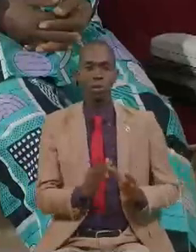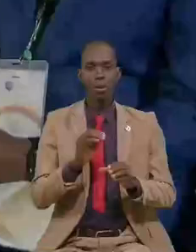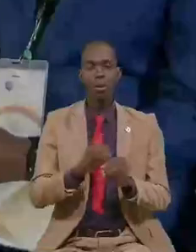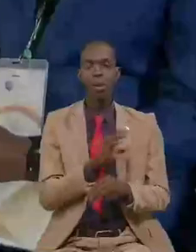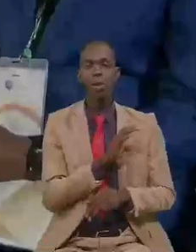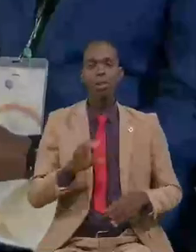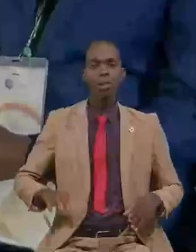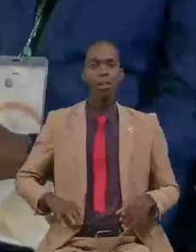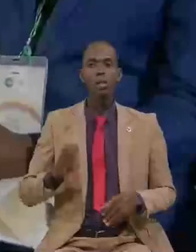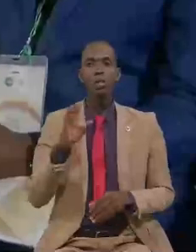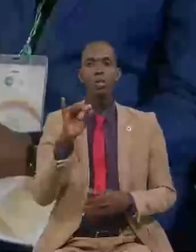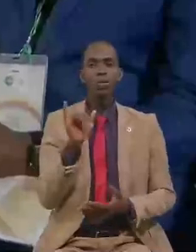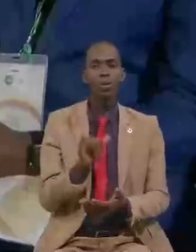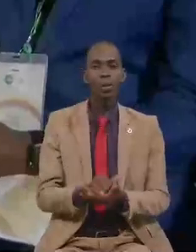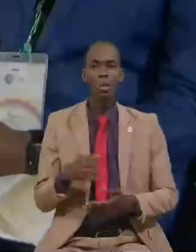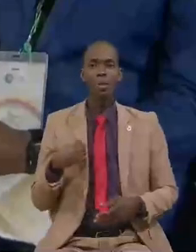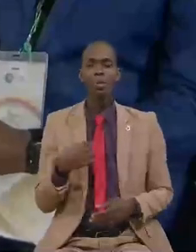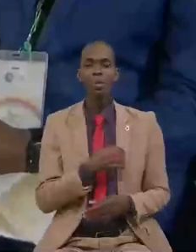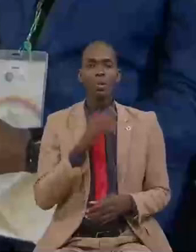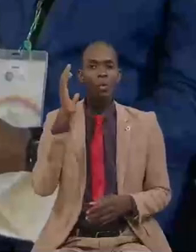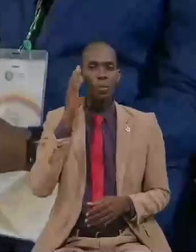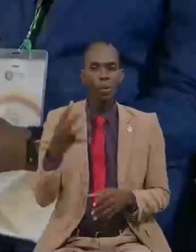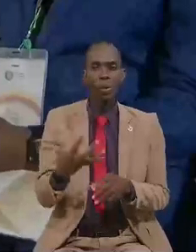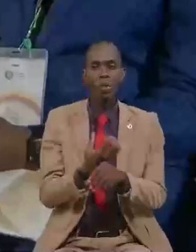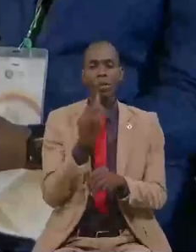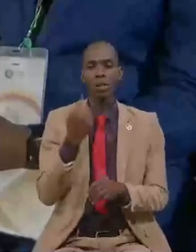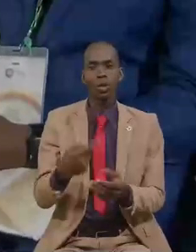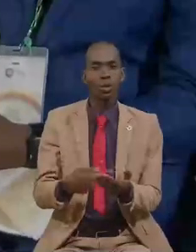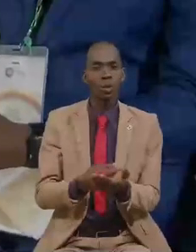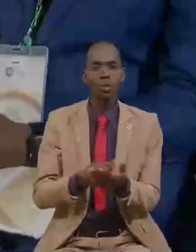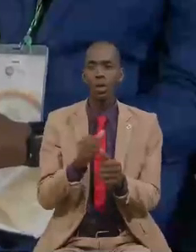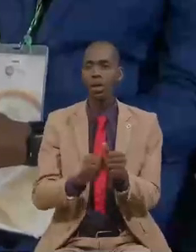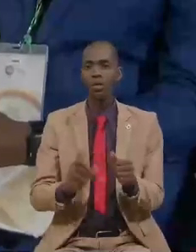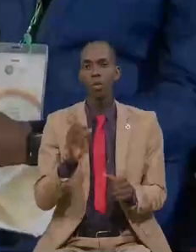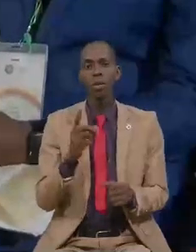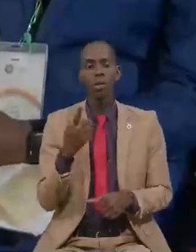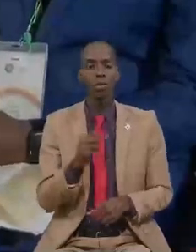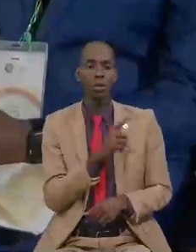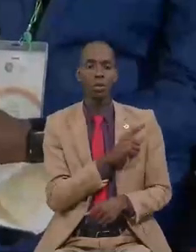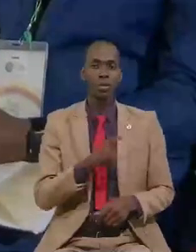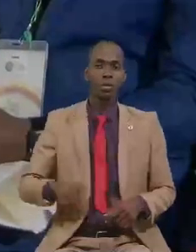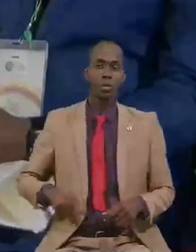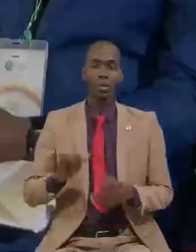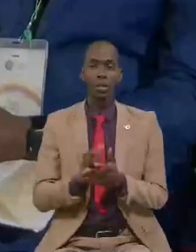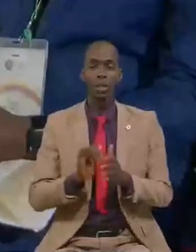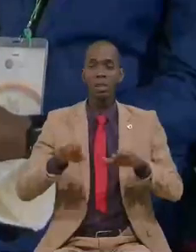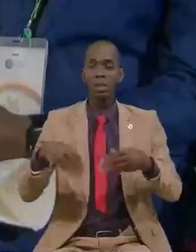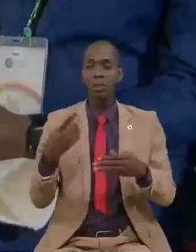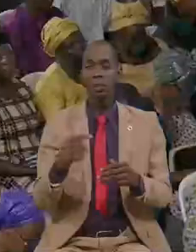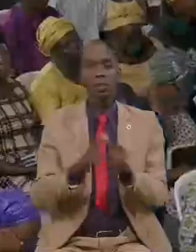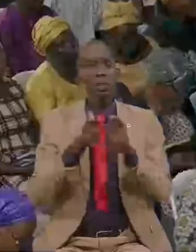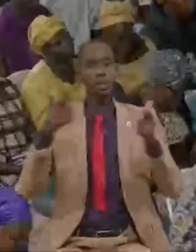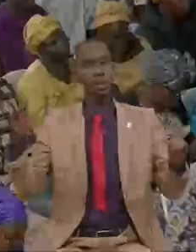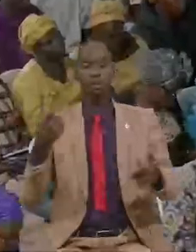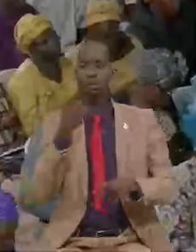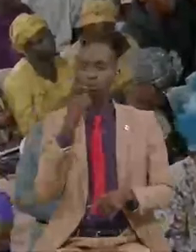que nous puissions porter l'évangile partout. Le Seigneur a donné la grande commission. Il a dit,